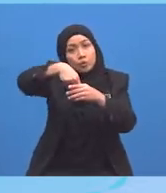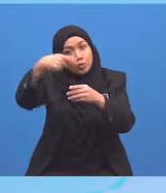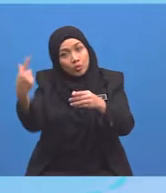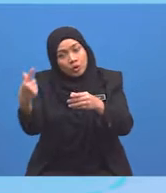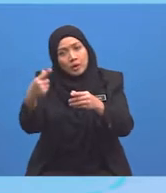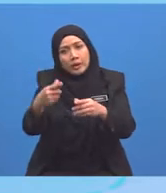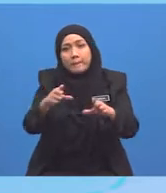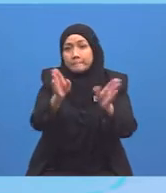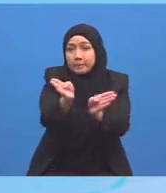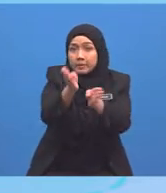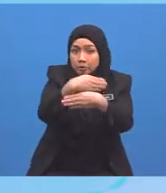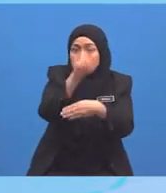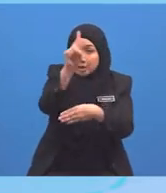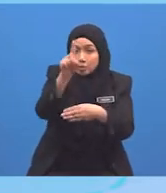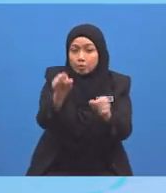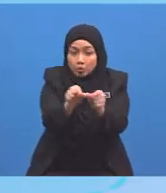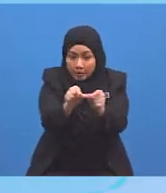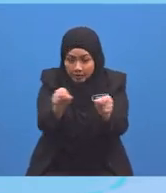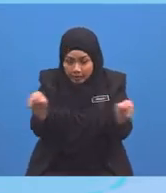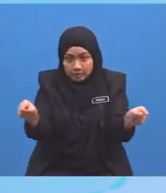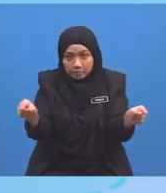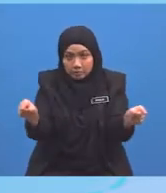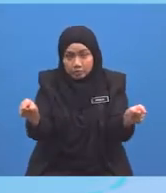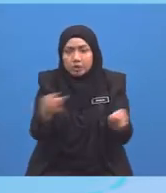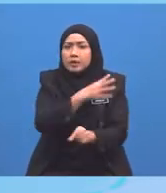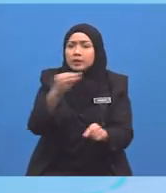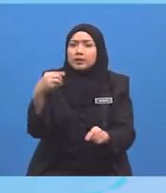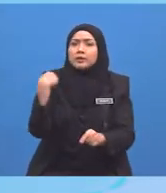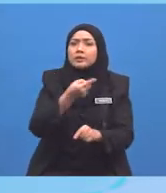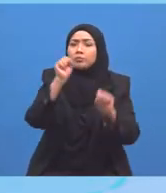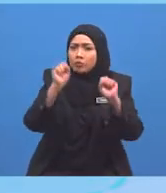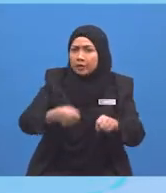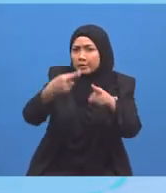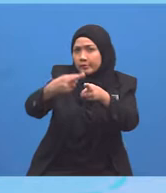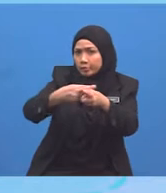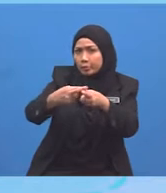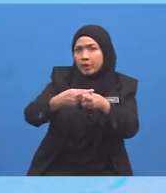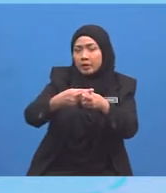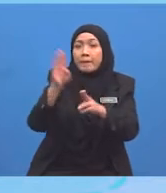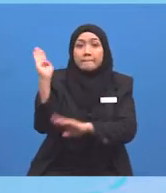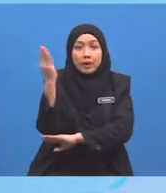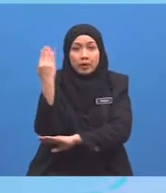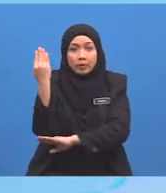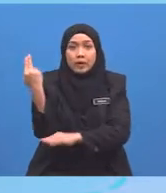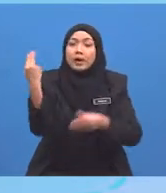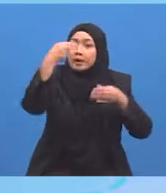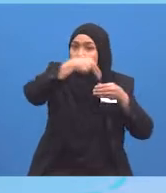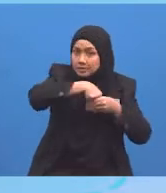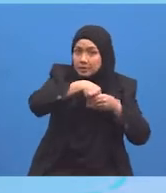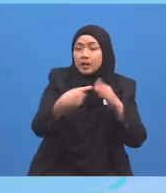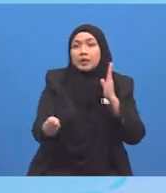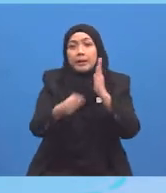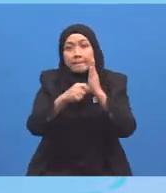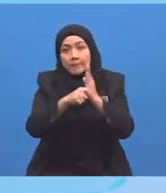satu garis lurus. Maka, kita boleh simpulkan bahawa hasil tambah